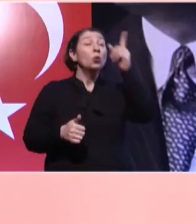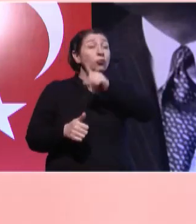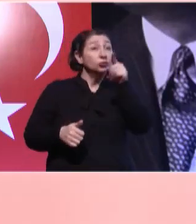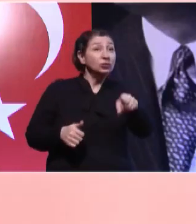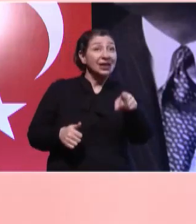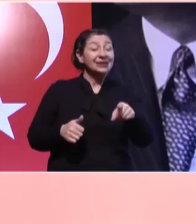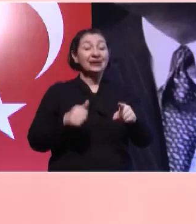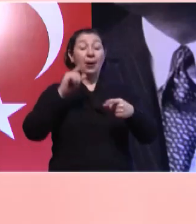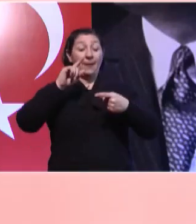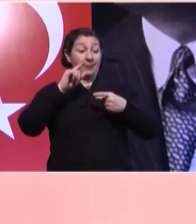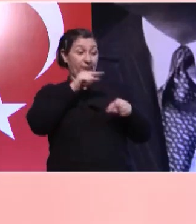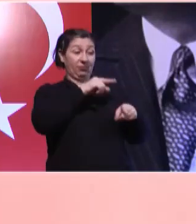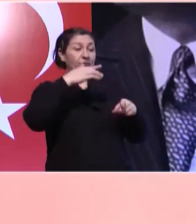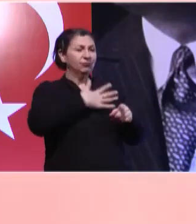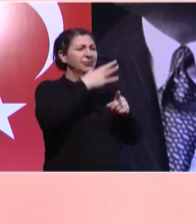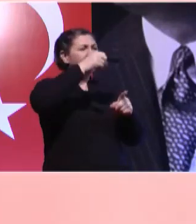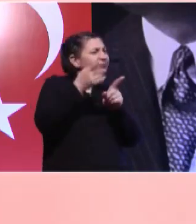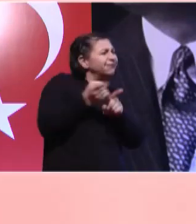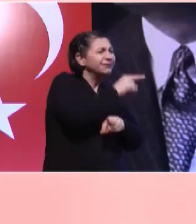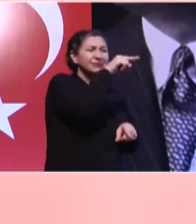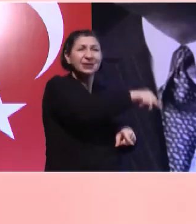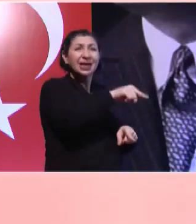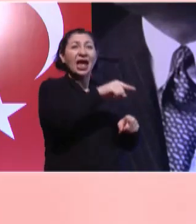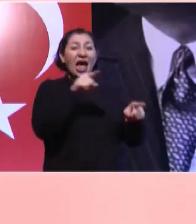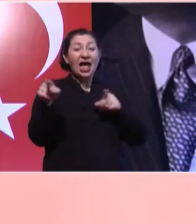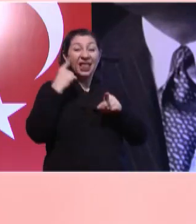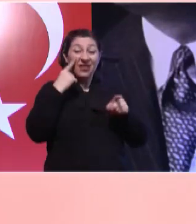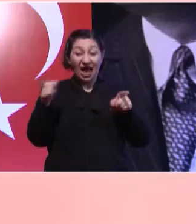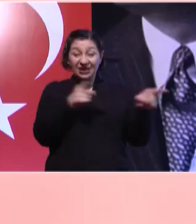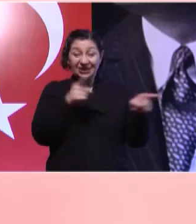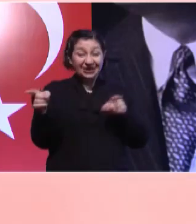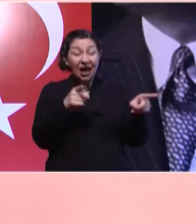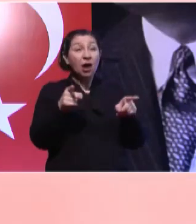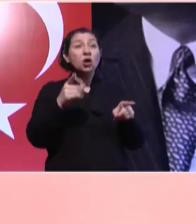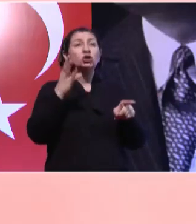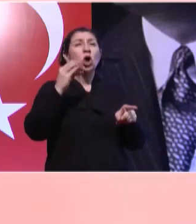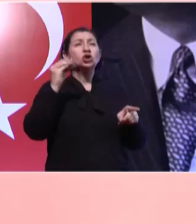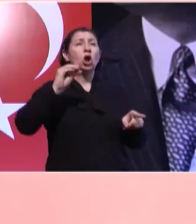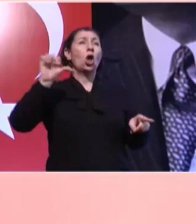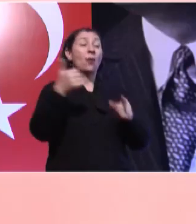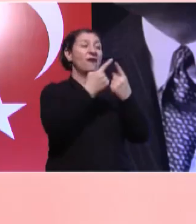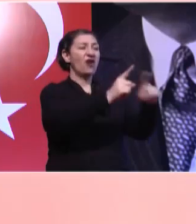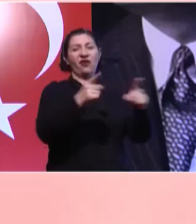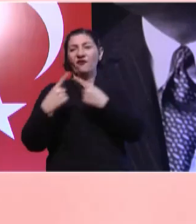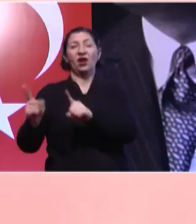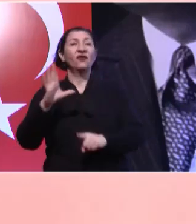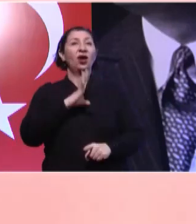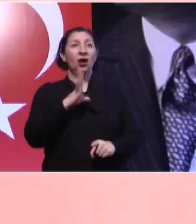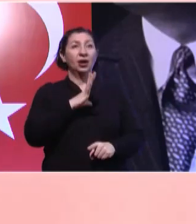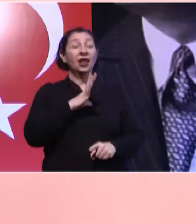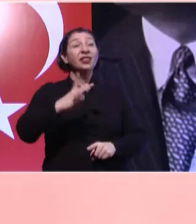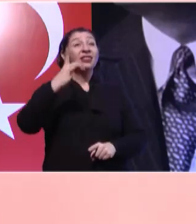Dolayısıyla siyasi partilerle devletin yapılanması arasında çok ama çok önemli farklar vardır.